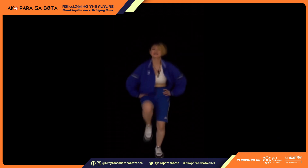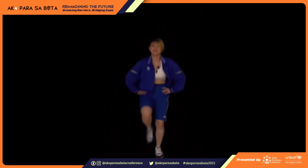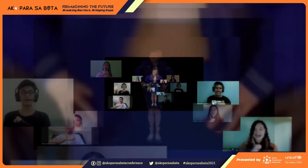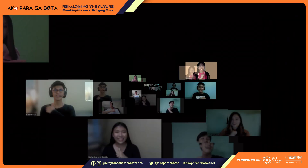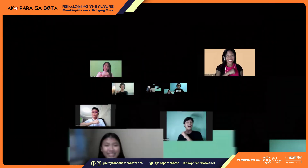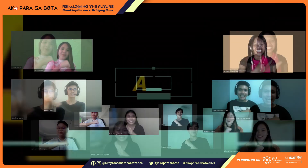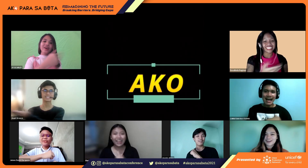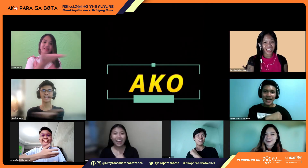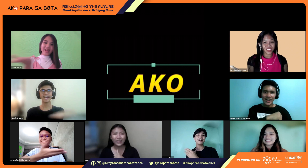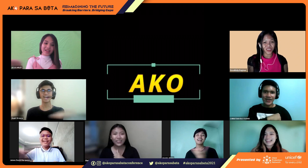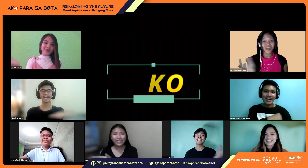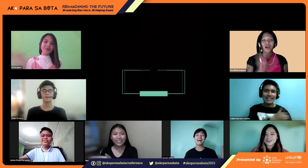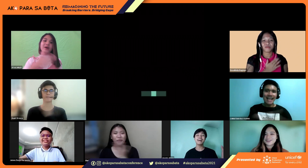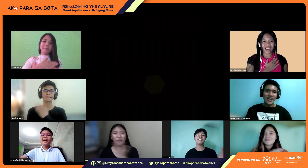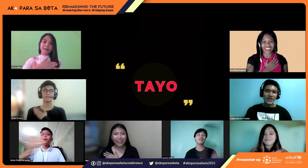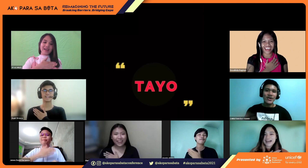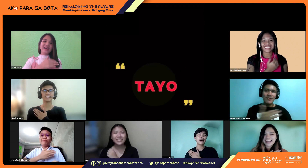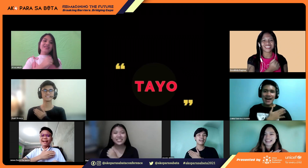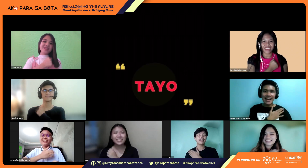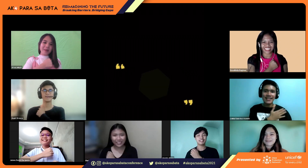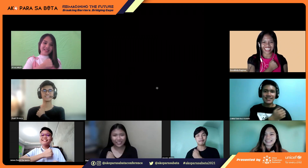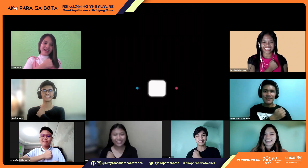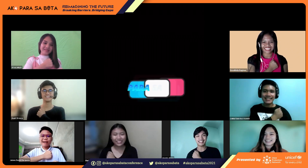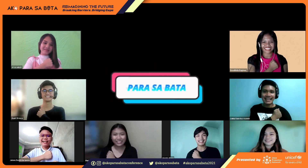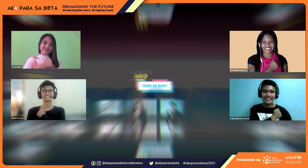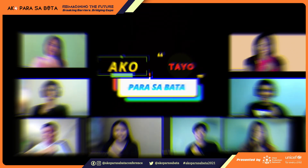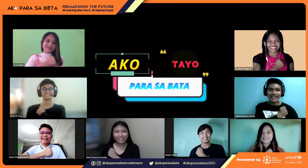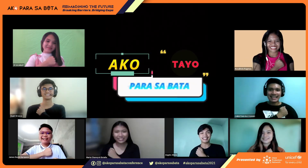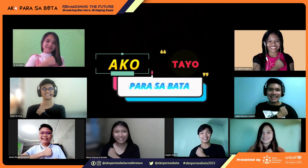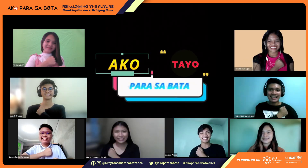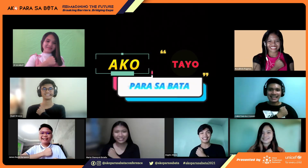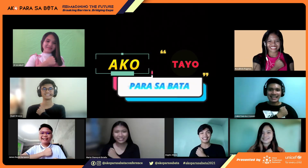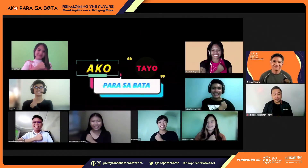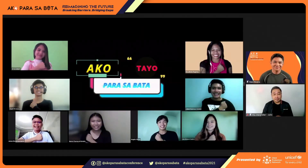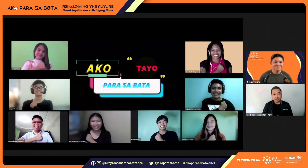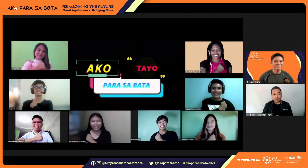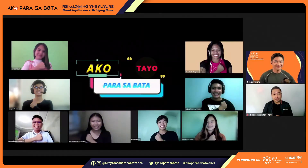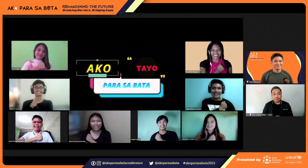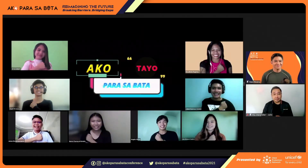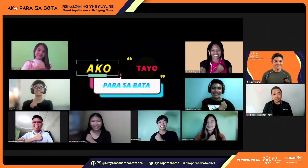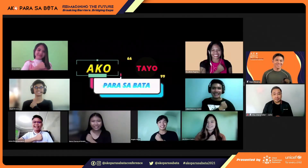bata. Tayo, para sa bata.